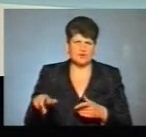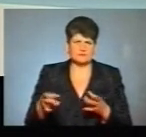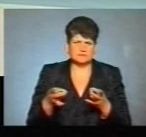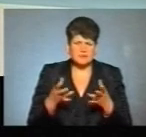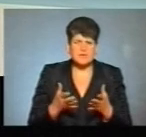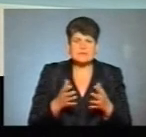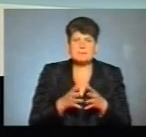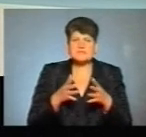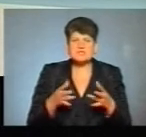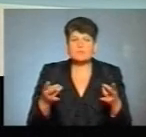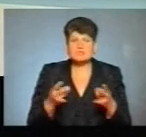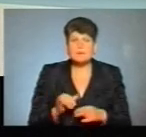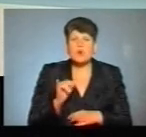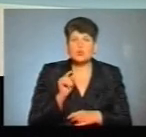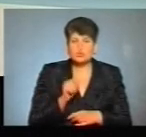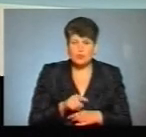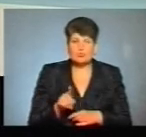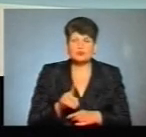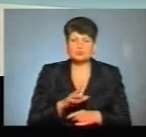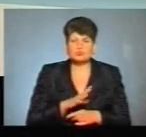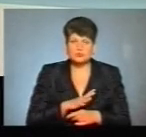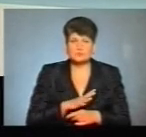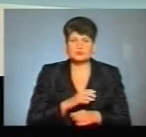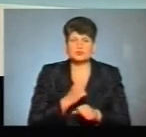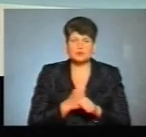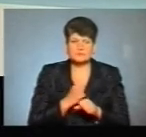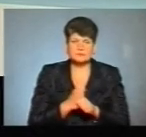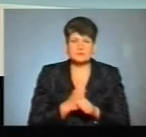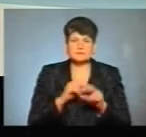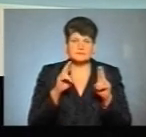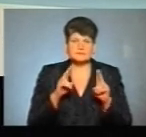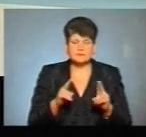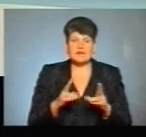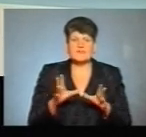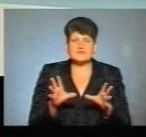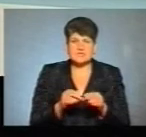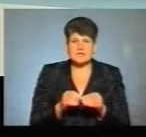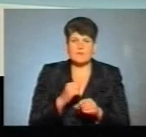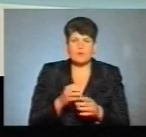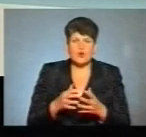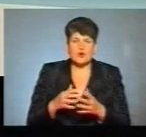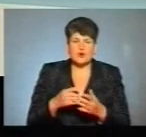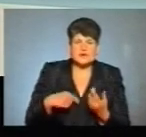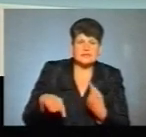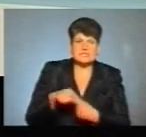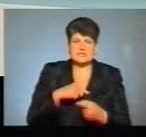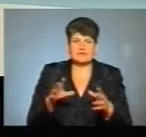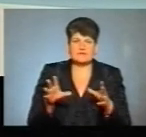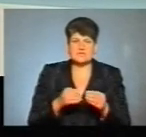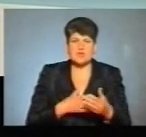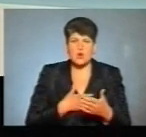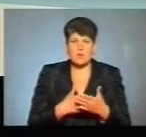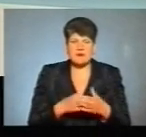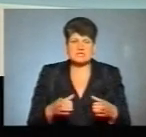як загалом найбільша потреба в тому, щоб був розпрацьований алгоритм взаємодії всіх служб, так, всіх